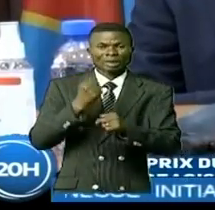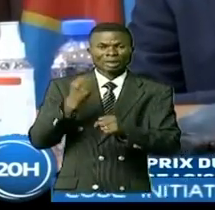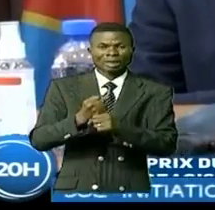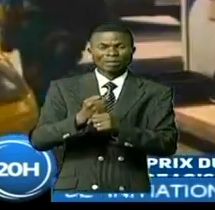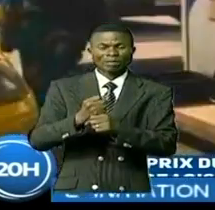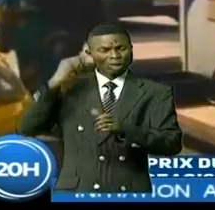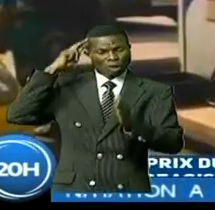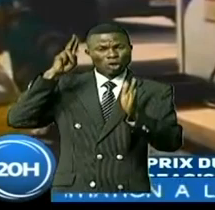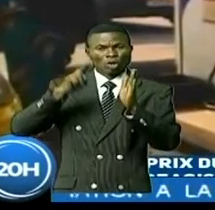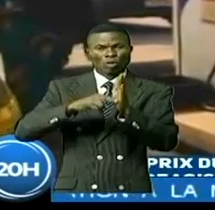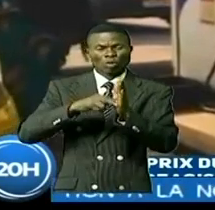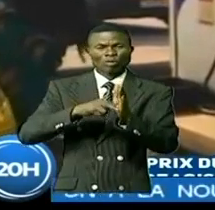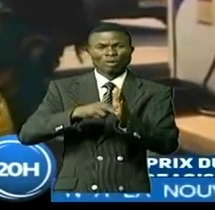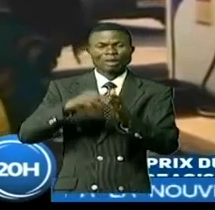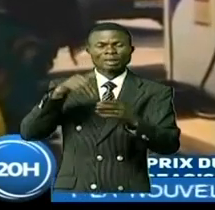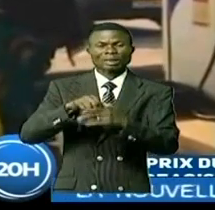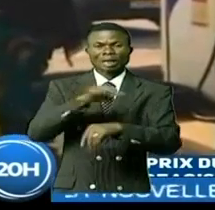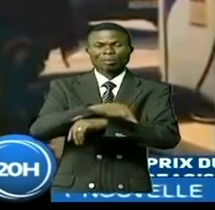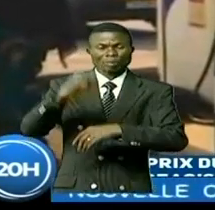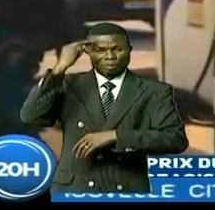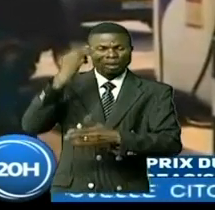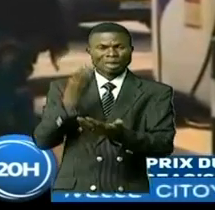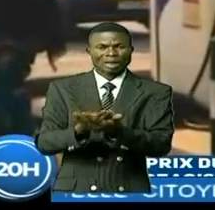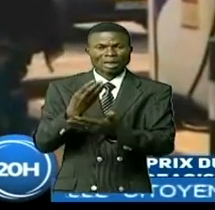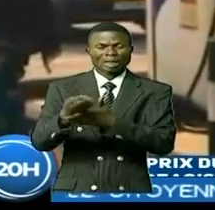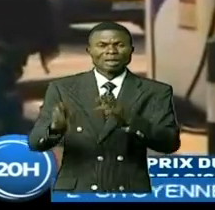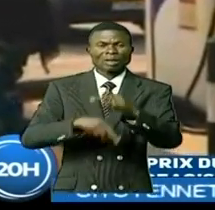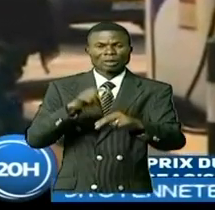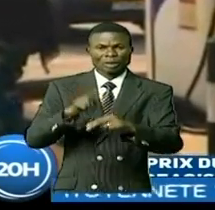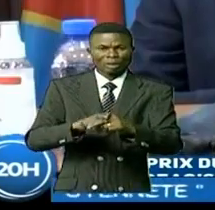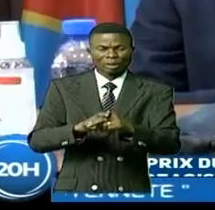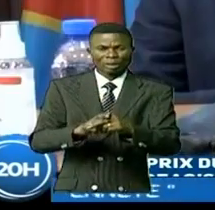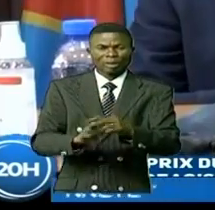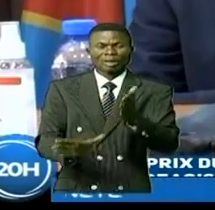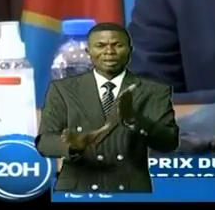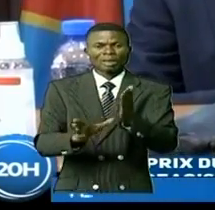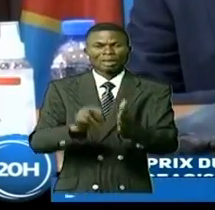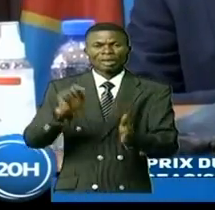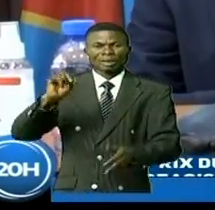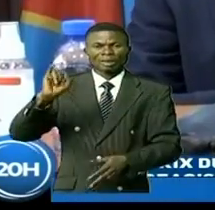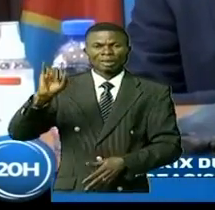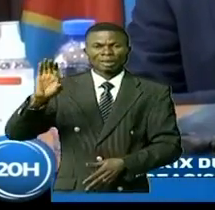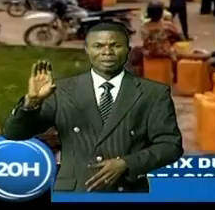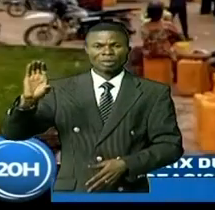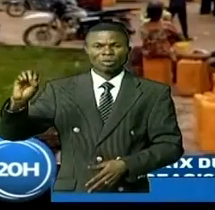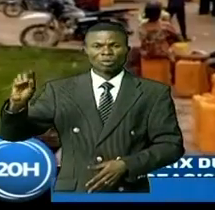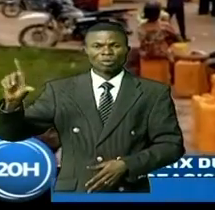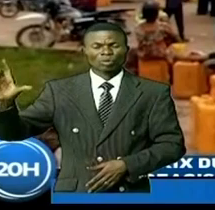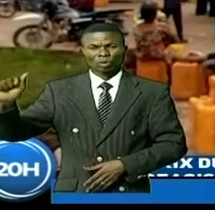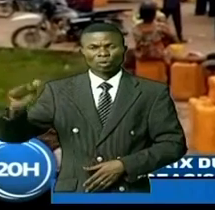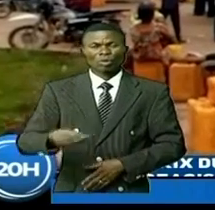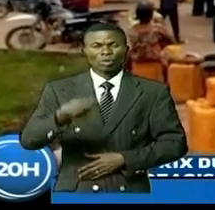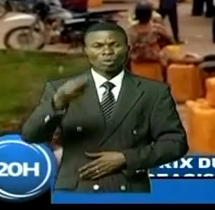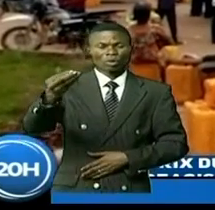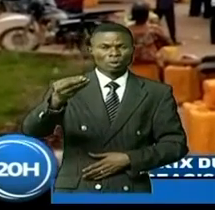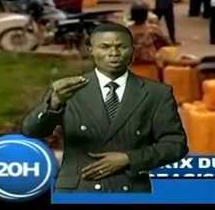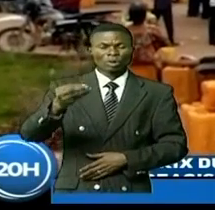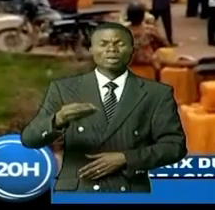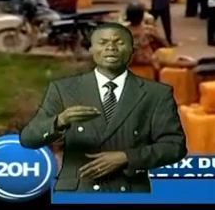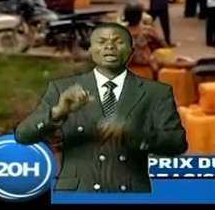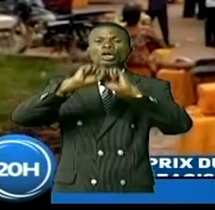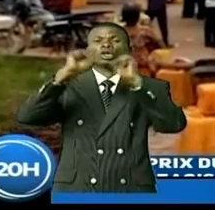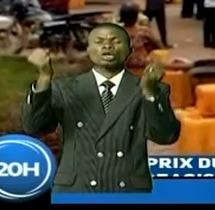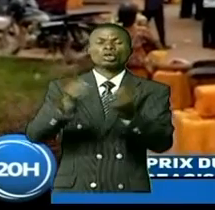le gouvernement à travers le ministre de l'économie nationale, Aï Nicolas Kazadi, qui subventionne le produit pétrolier